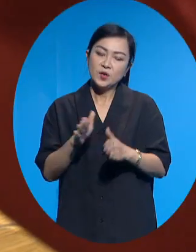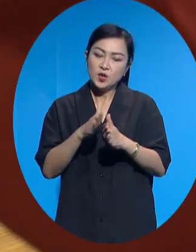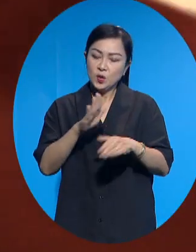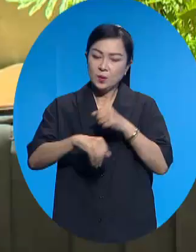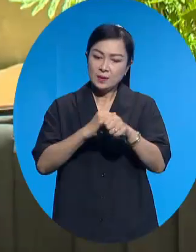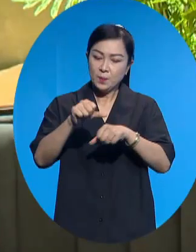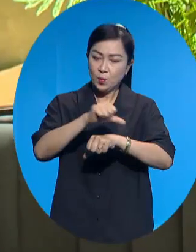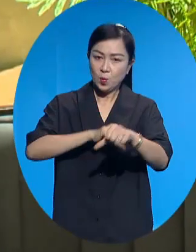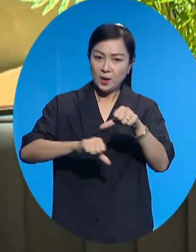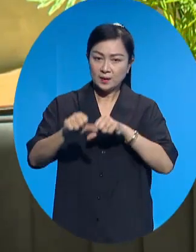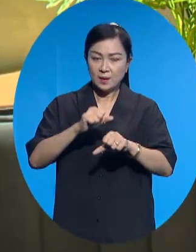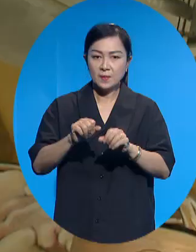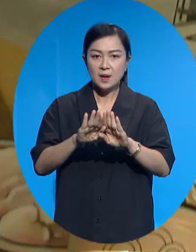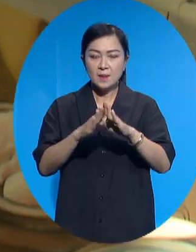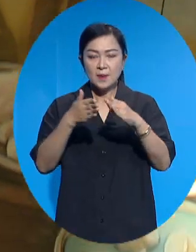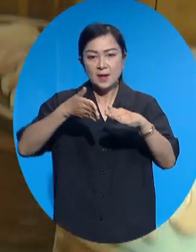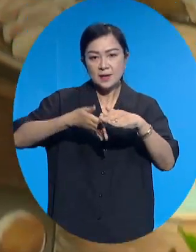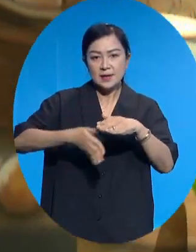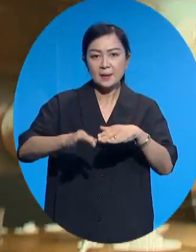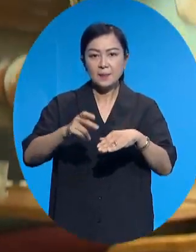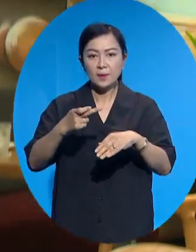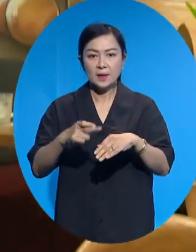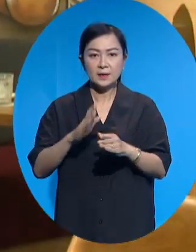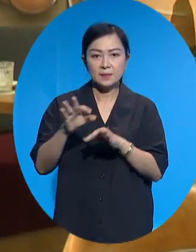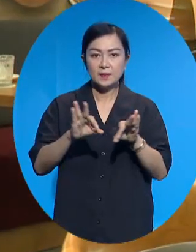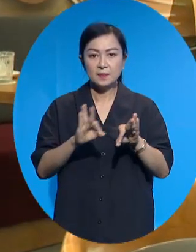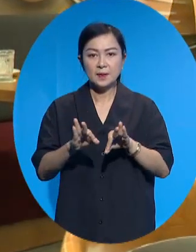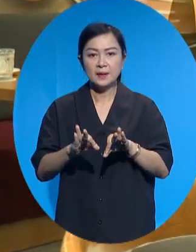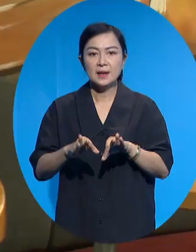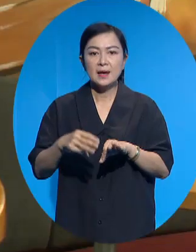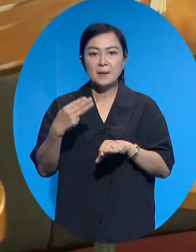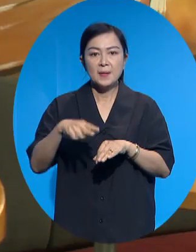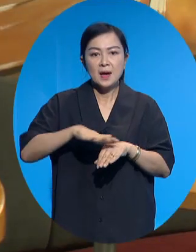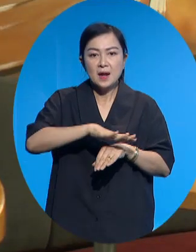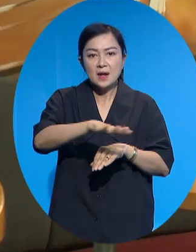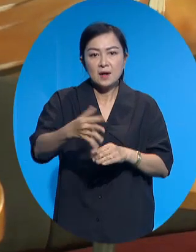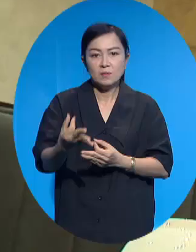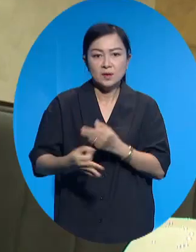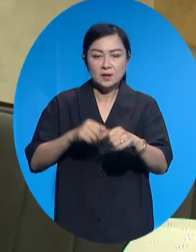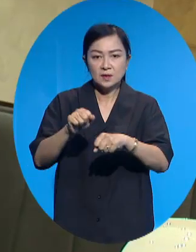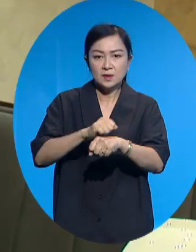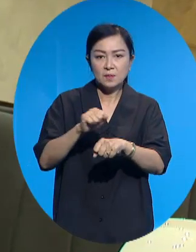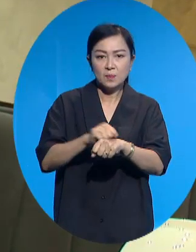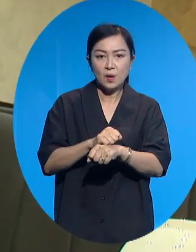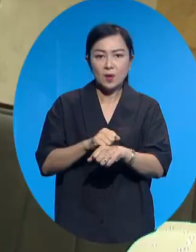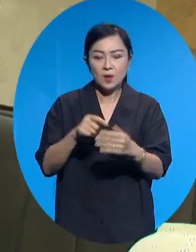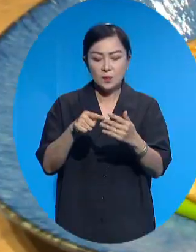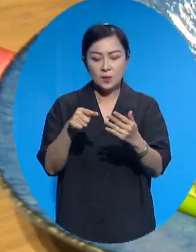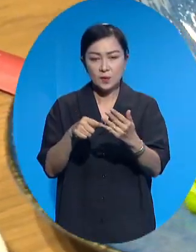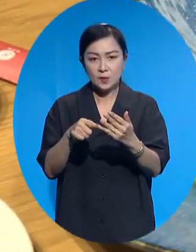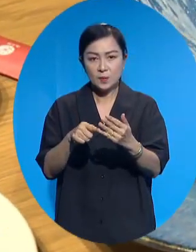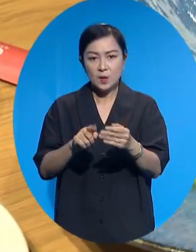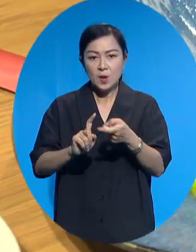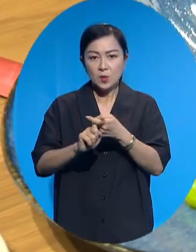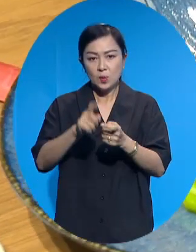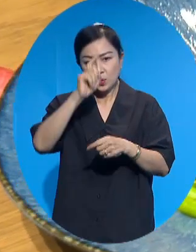Magie f&b không chỉ mở chuỗi nhà hàng boomerang tại thành phố Hồ Chí Minh mà còn vương rộng đến thị trường Singapore Tiêu chí hàng đầu là